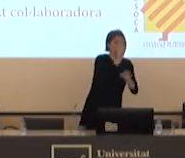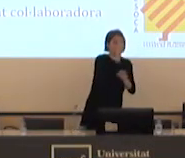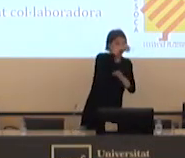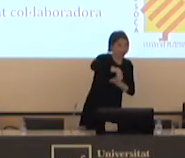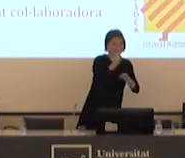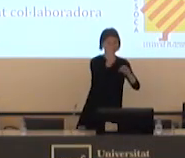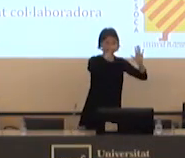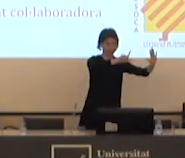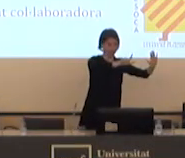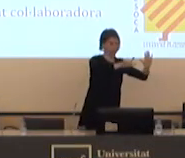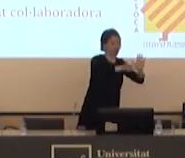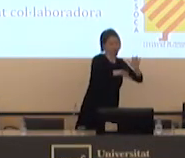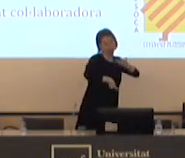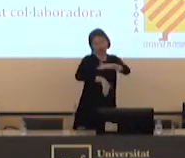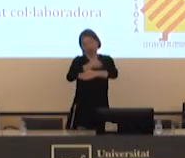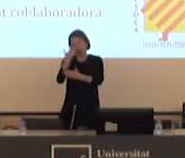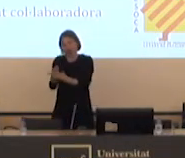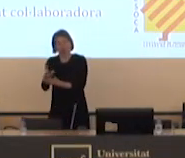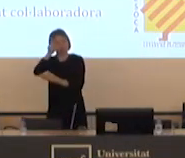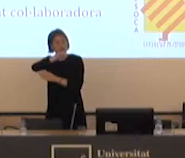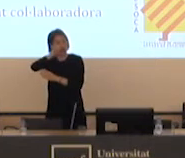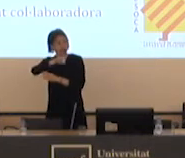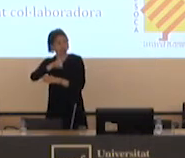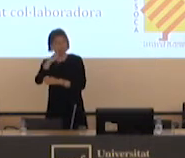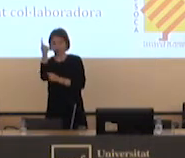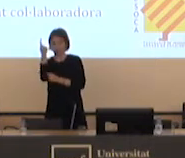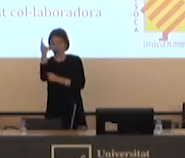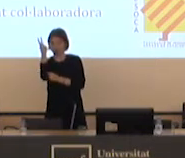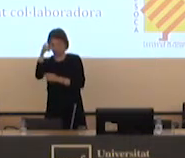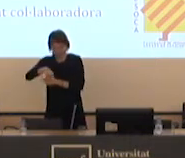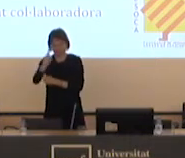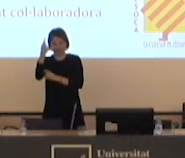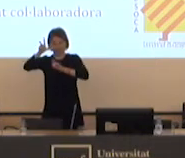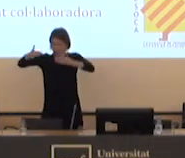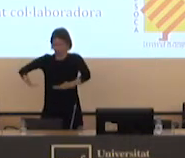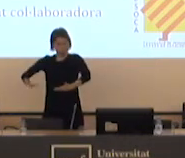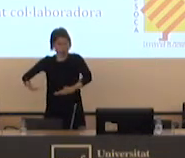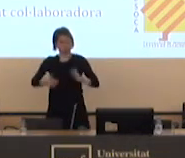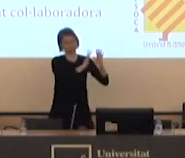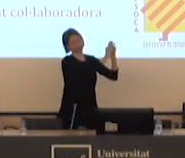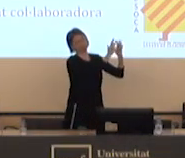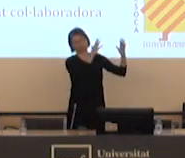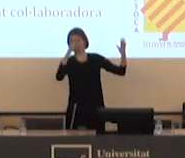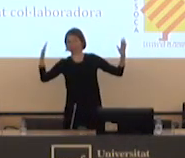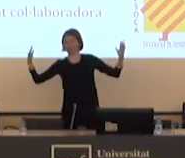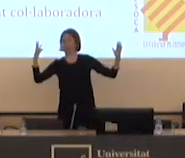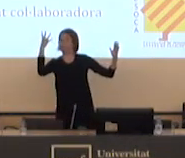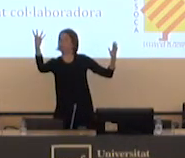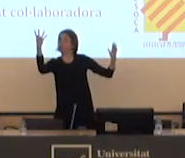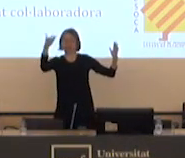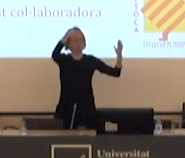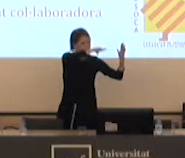Aquest curs va començar al setembre de 2017 fins al desembre de 2018, per tant,